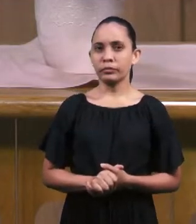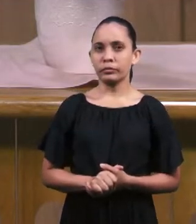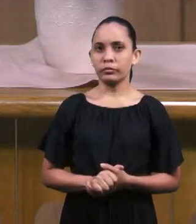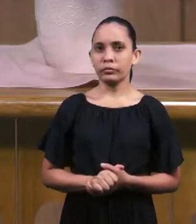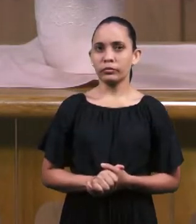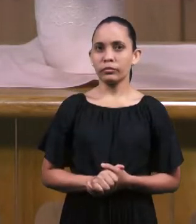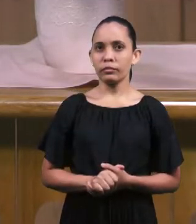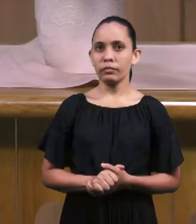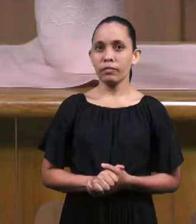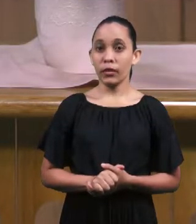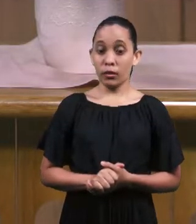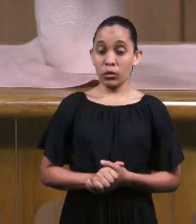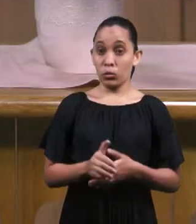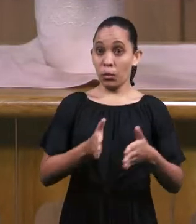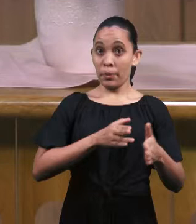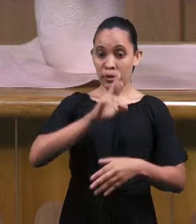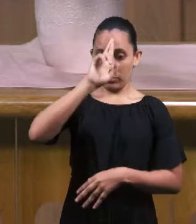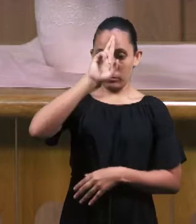du rationalisme,